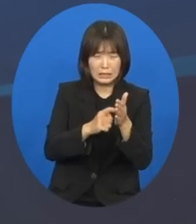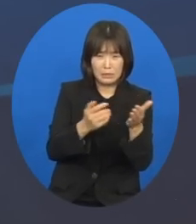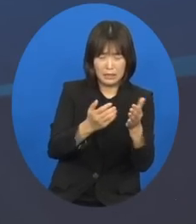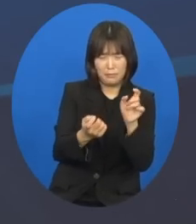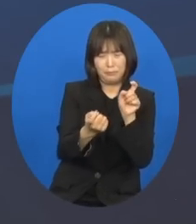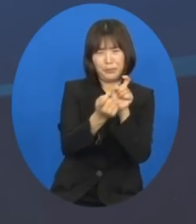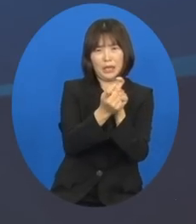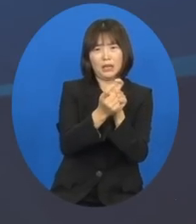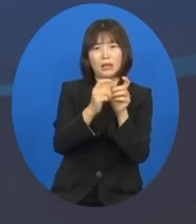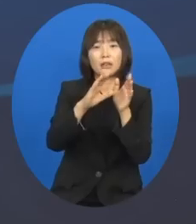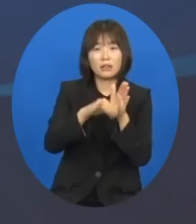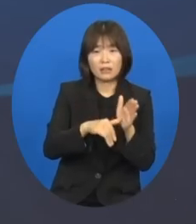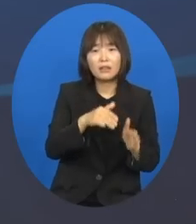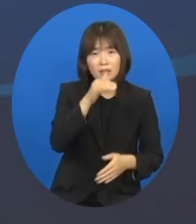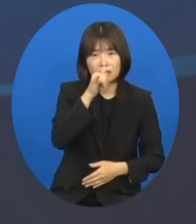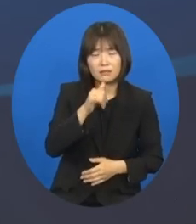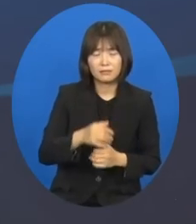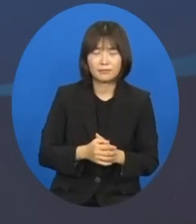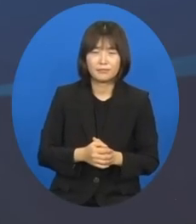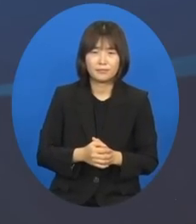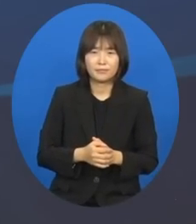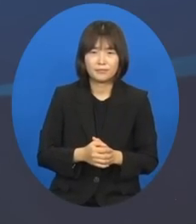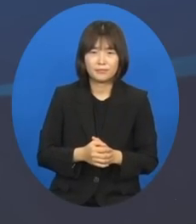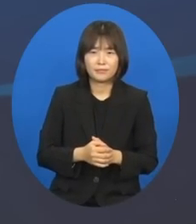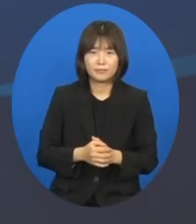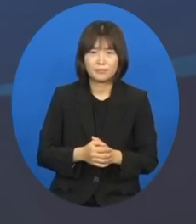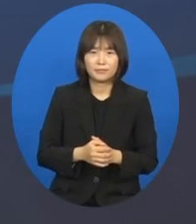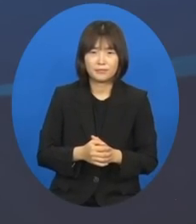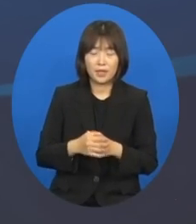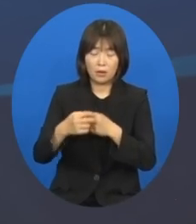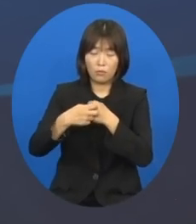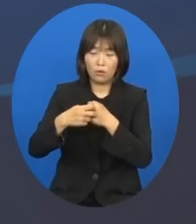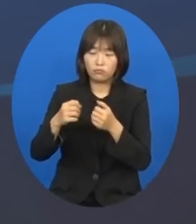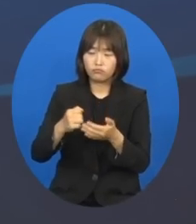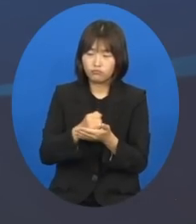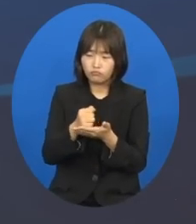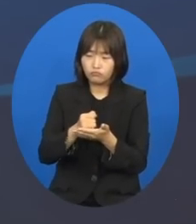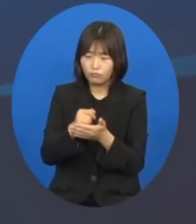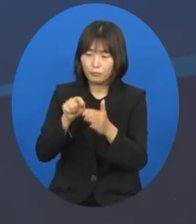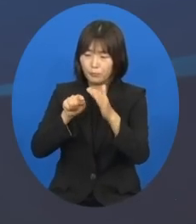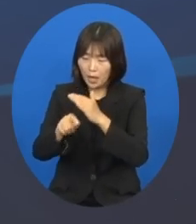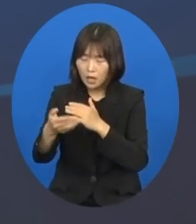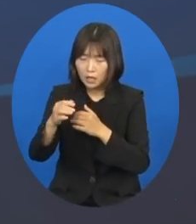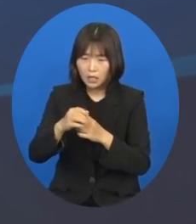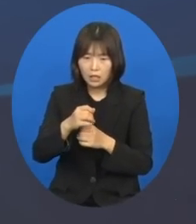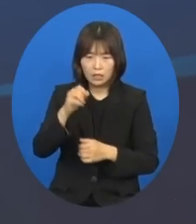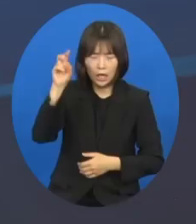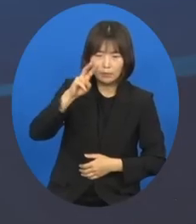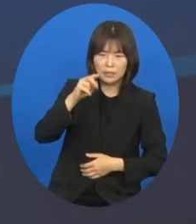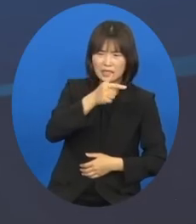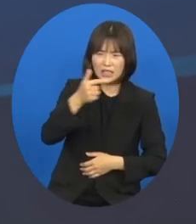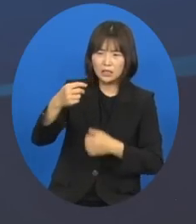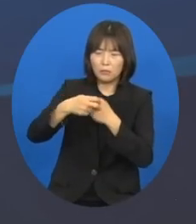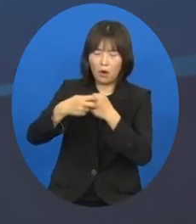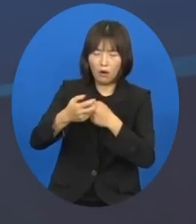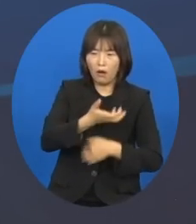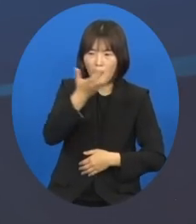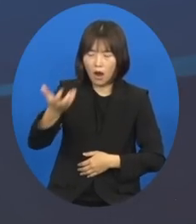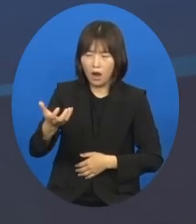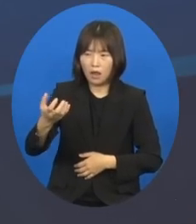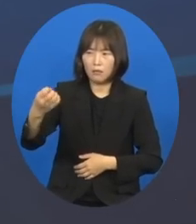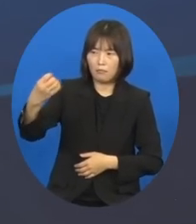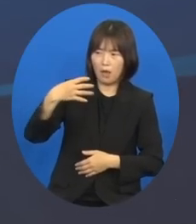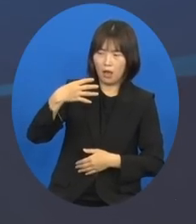있어요 우연히 갔던 병원에서 갑자기 큰 병원 가보라고는 청천벽력 같은 소리를 듣고